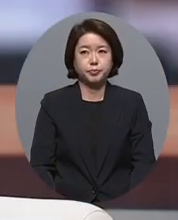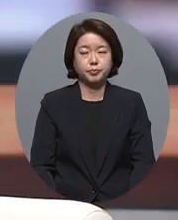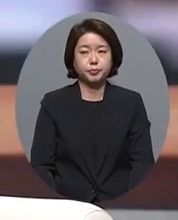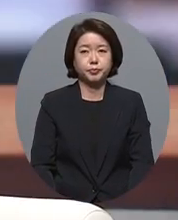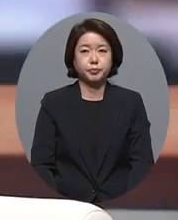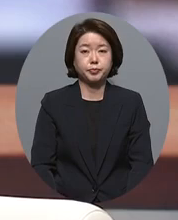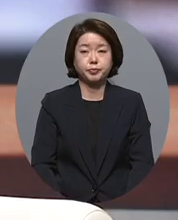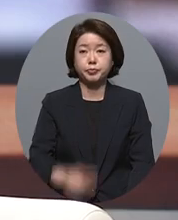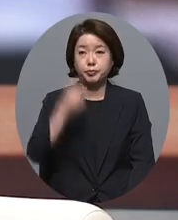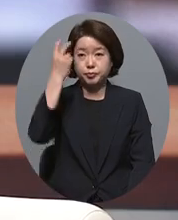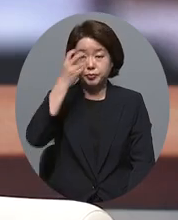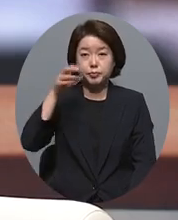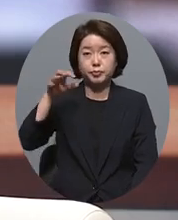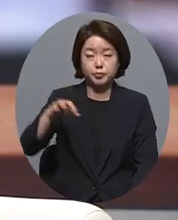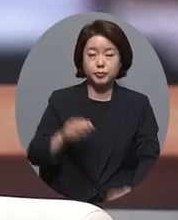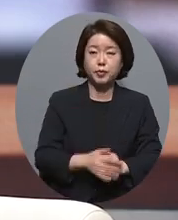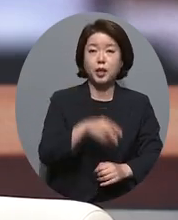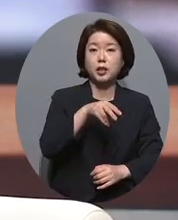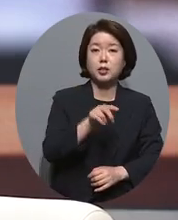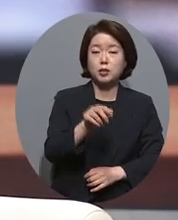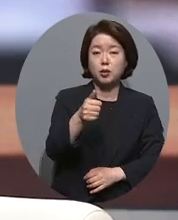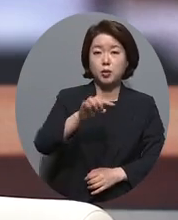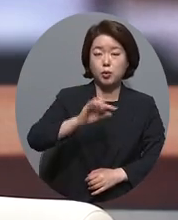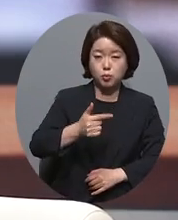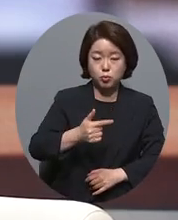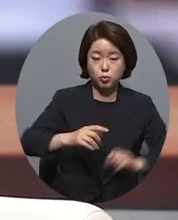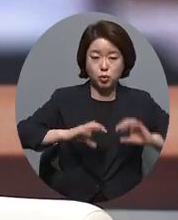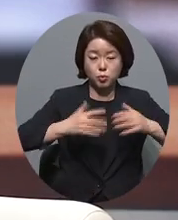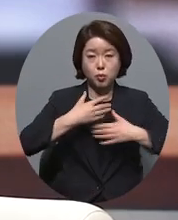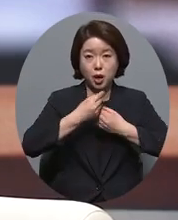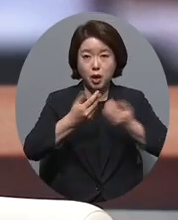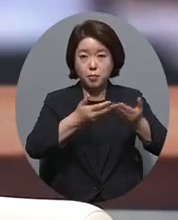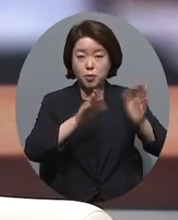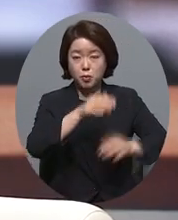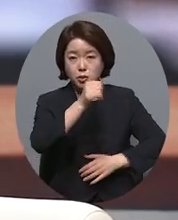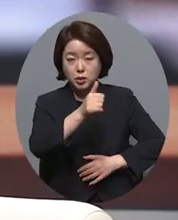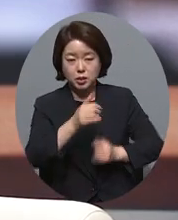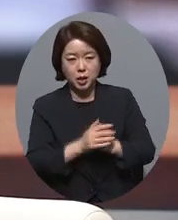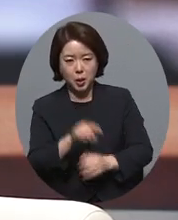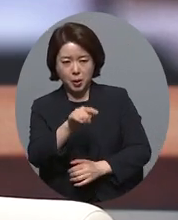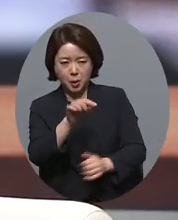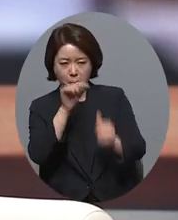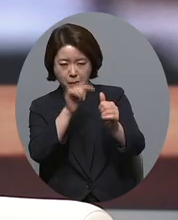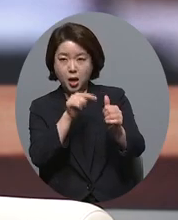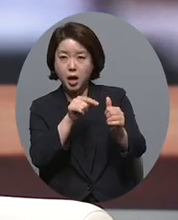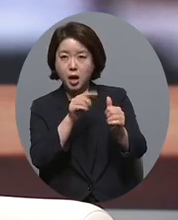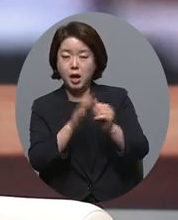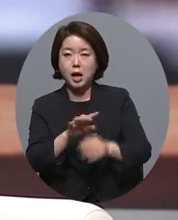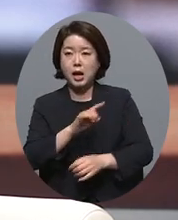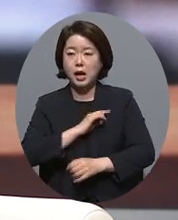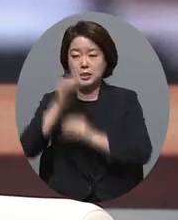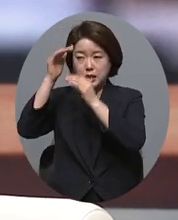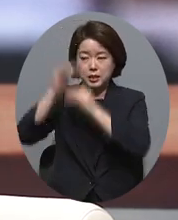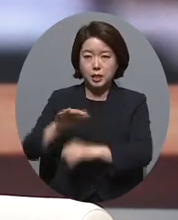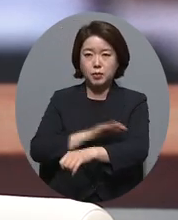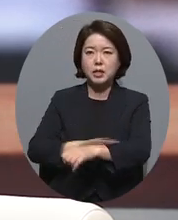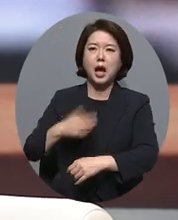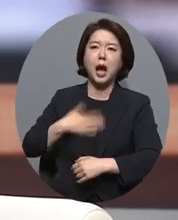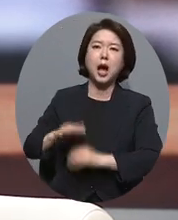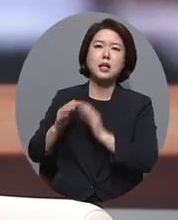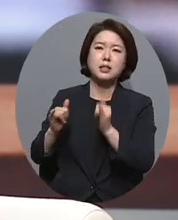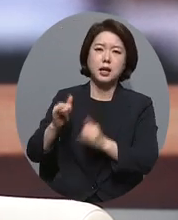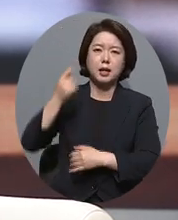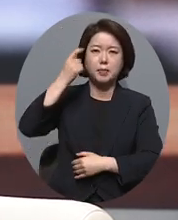자 감사원이 서원적 국가보실장을 핵심인물로 이렇게 콕 찝은 것은 아무래도 가장이 내용을 잘 알고 있는